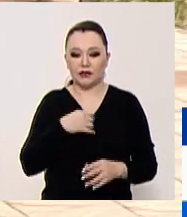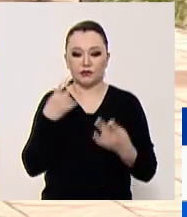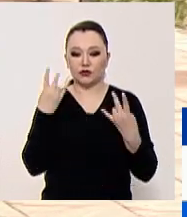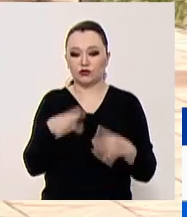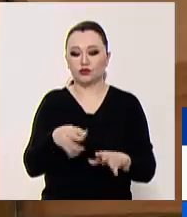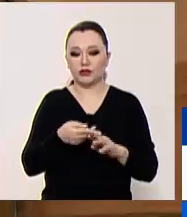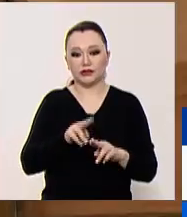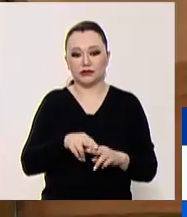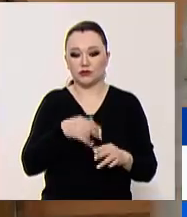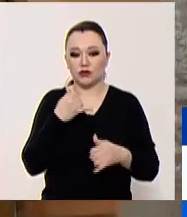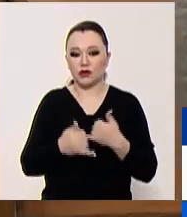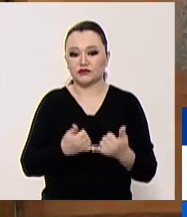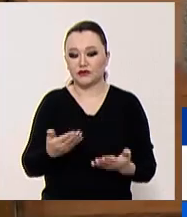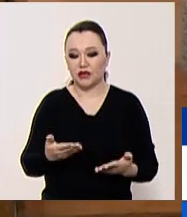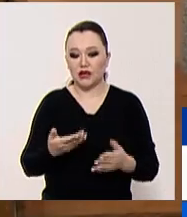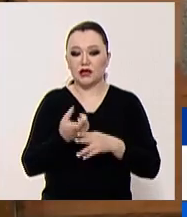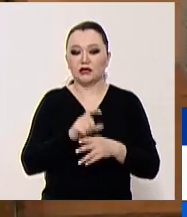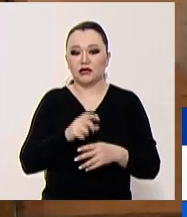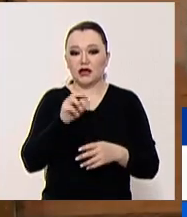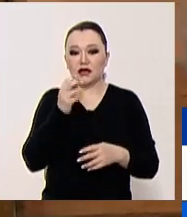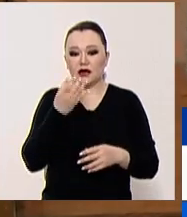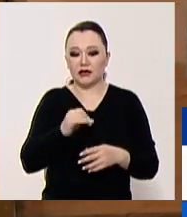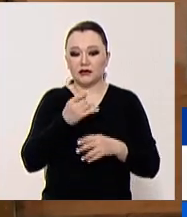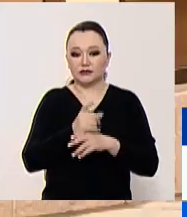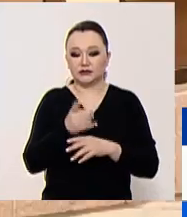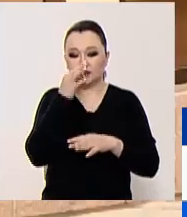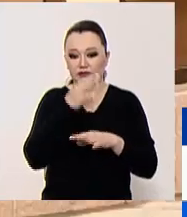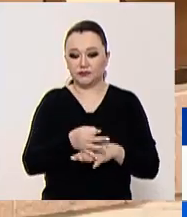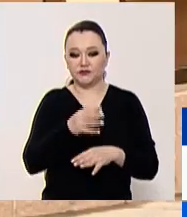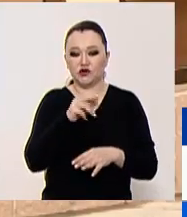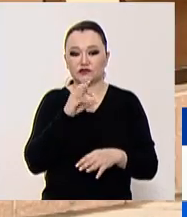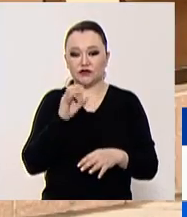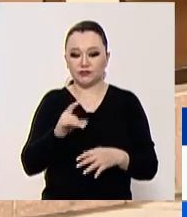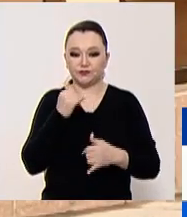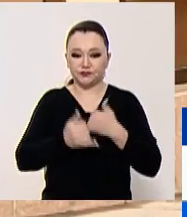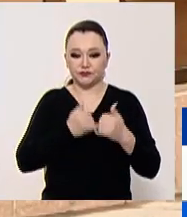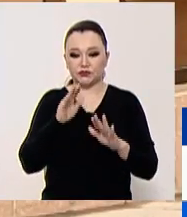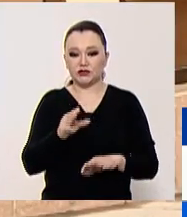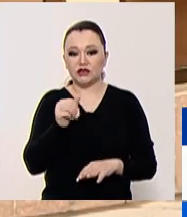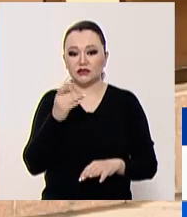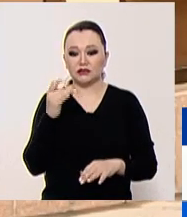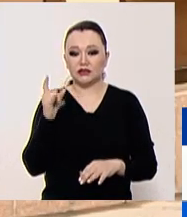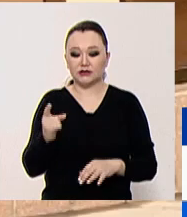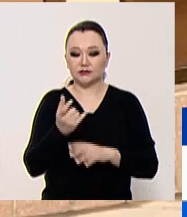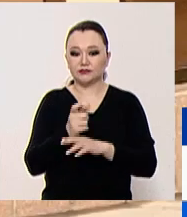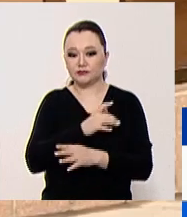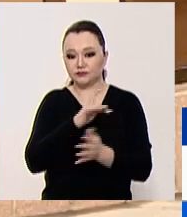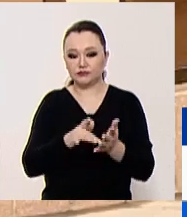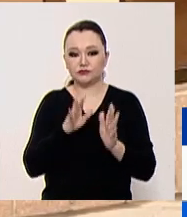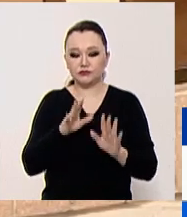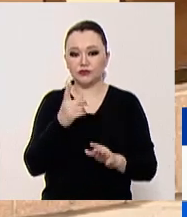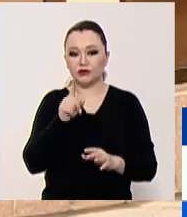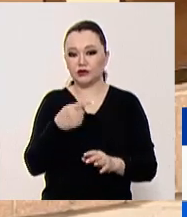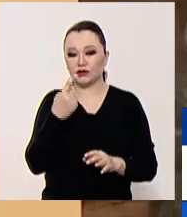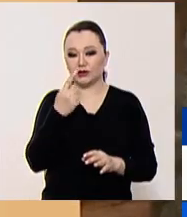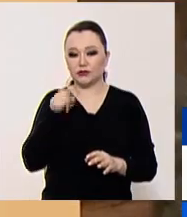вот этот амофос. По словам агрария, потребность фермеров в фосфорном удобрении только в Шардаринском районе около 1500 тонн, а получили они